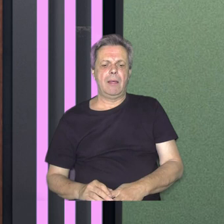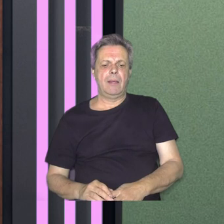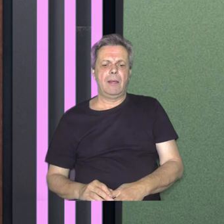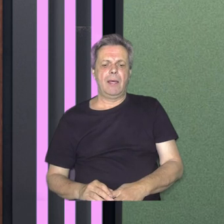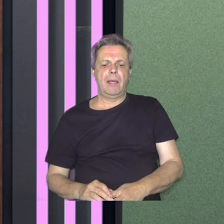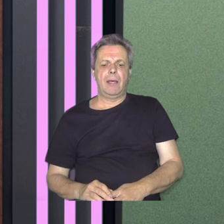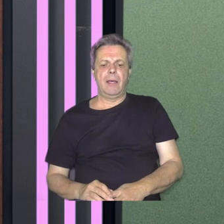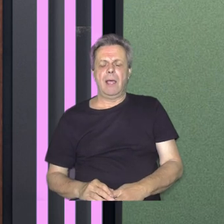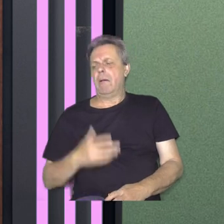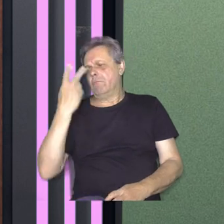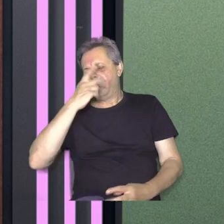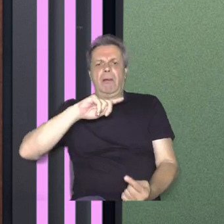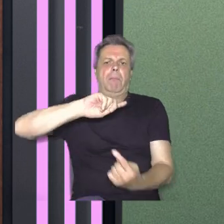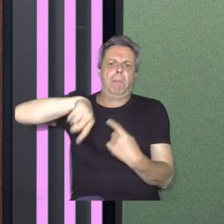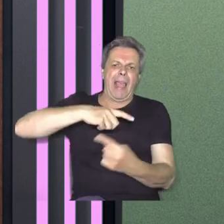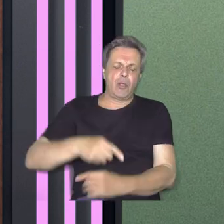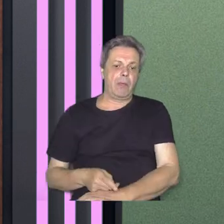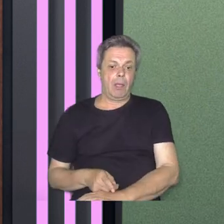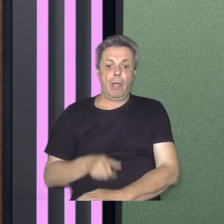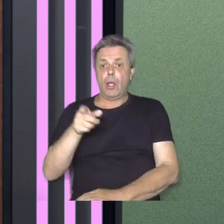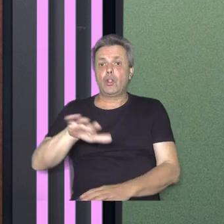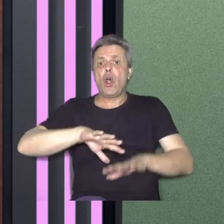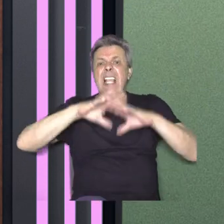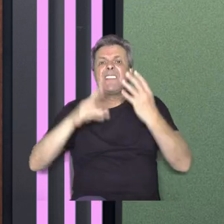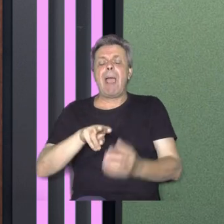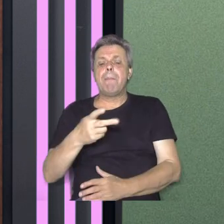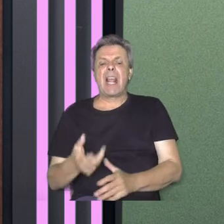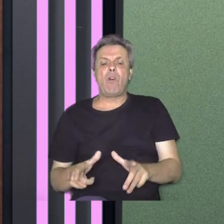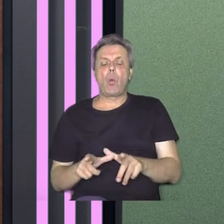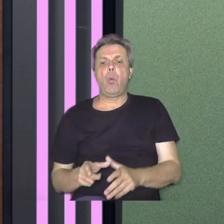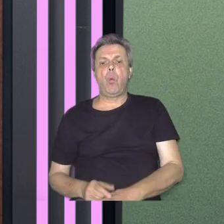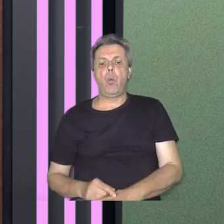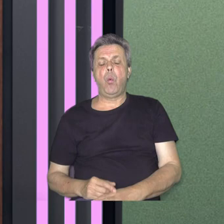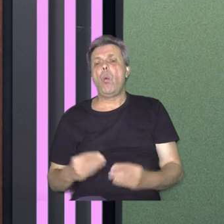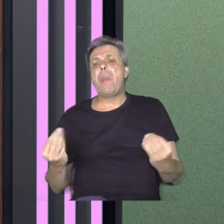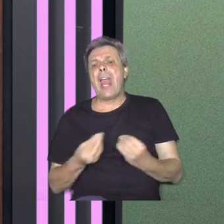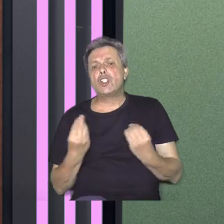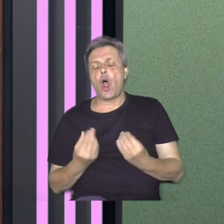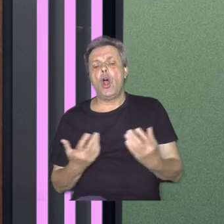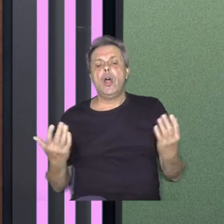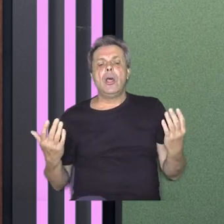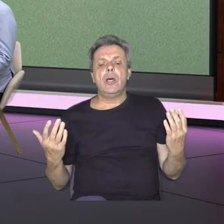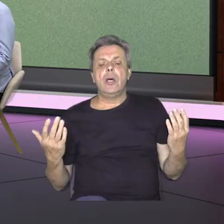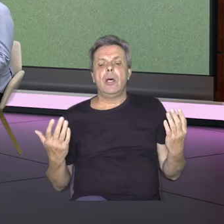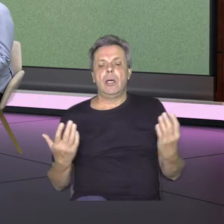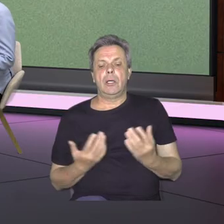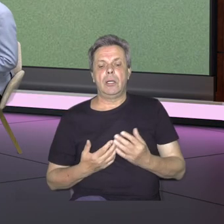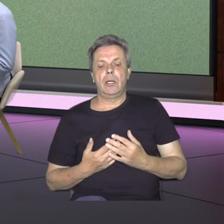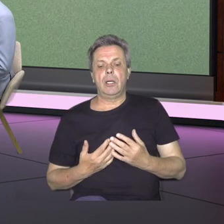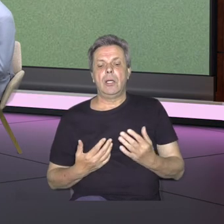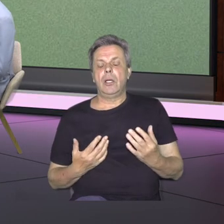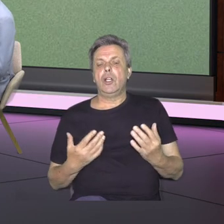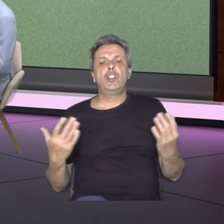znam, lokalni plesovi. I to se sve pretvori u nešto što... Nije